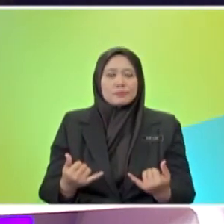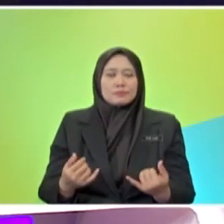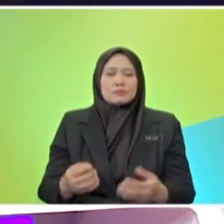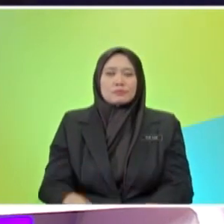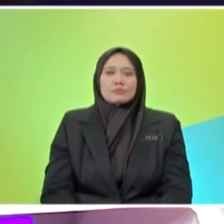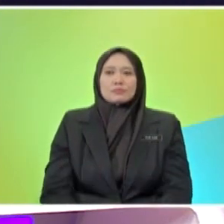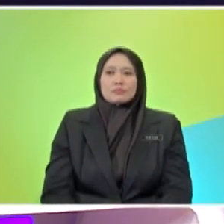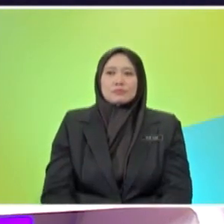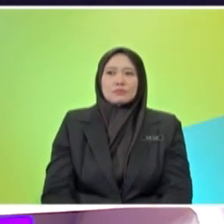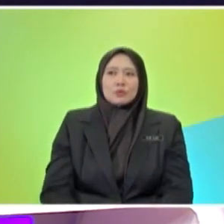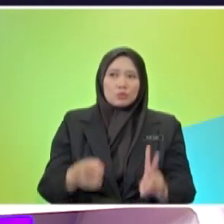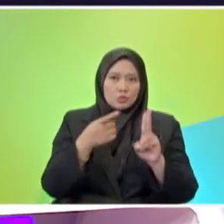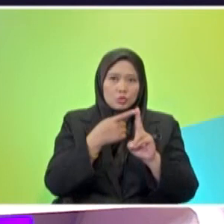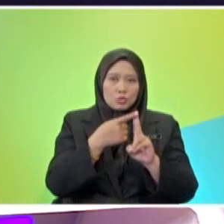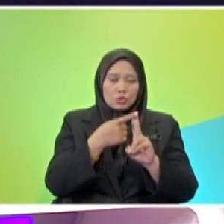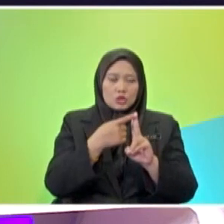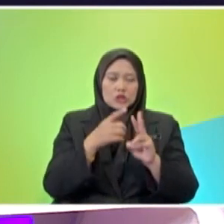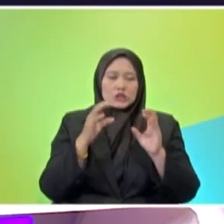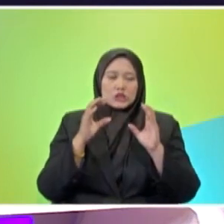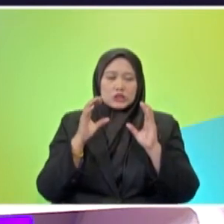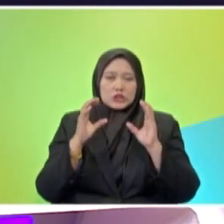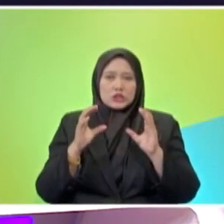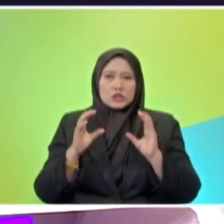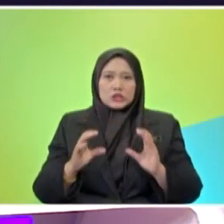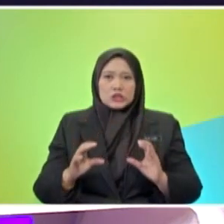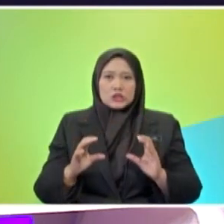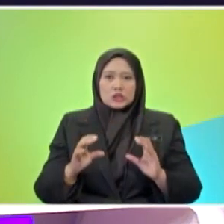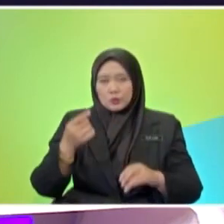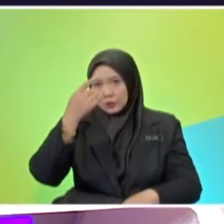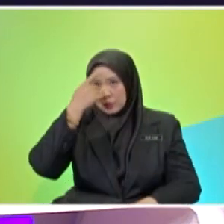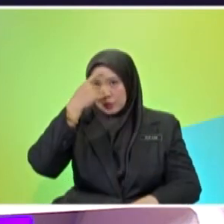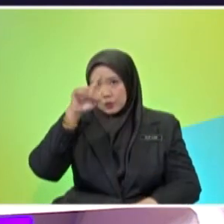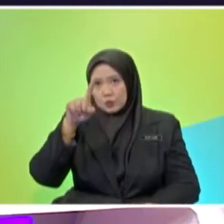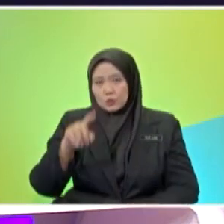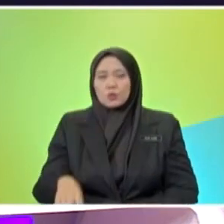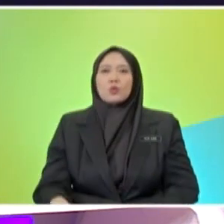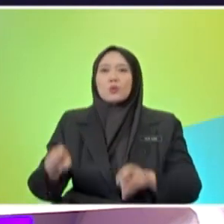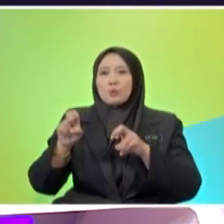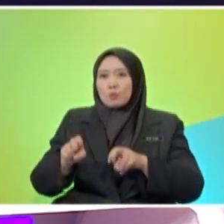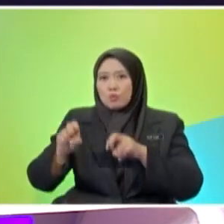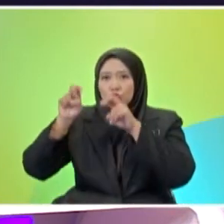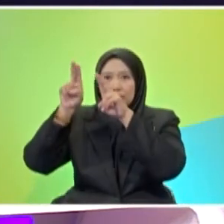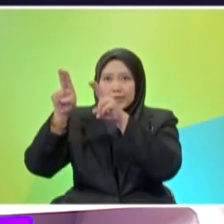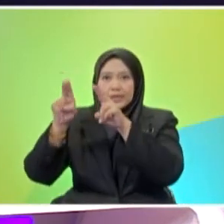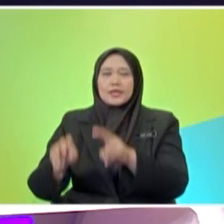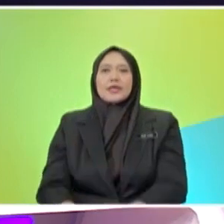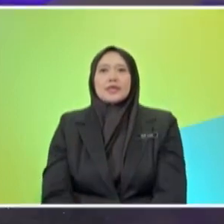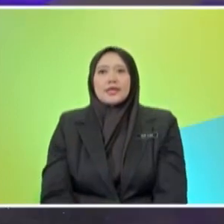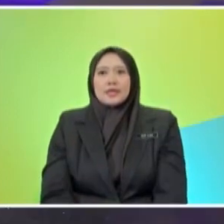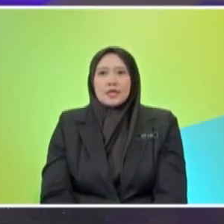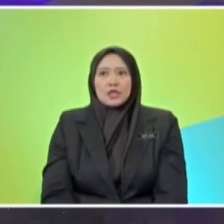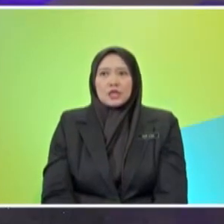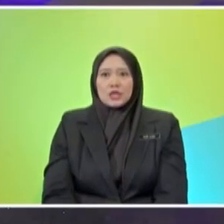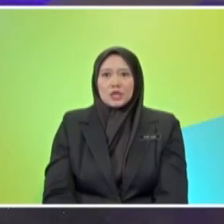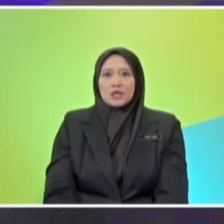cara untuk muat naik pengatur caraan ke dalam papan mikro pengawal. Kita dah sambung dah. So kalau Irfan tengok kat sini